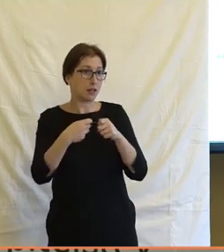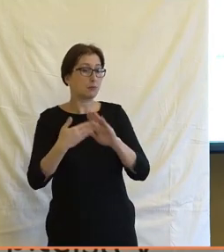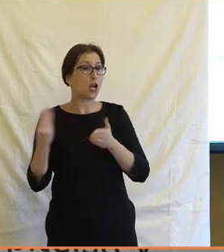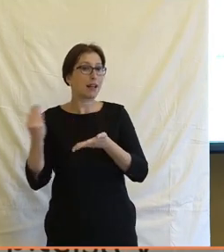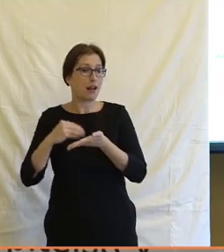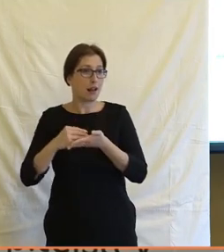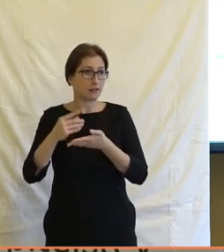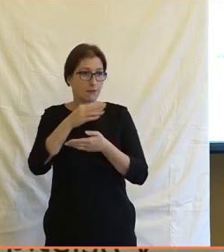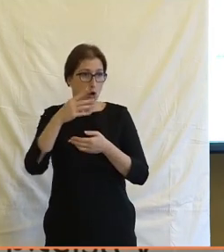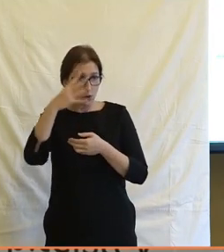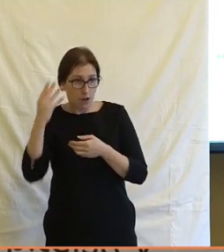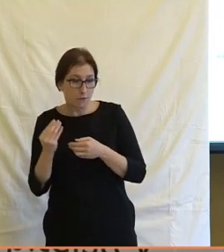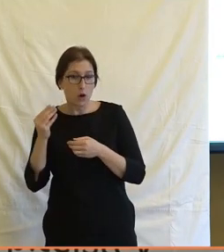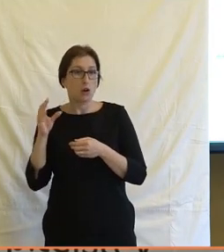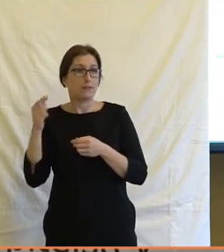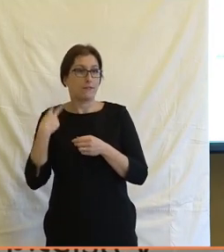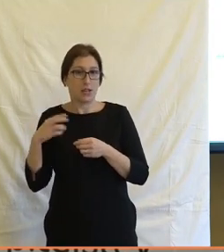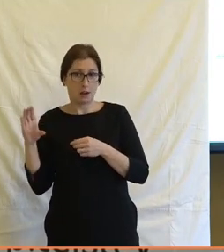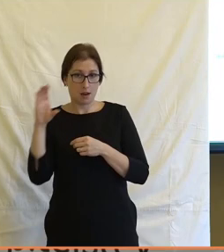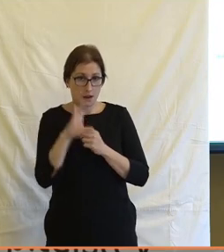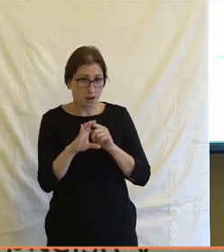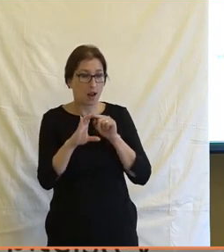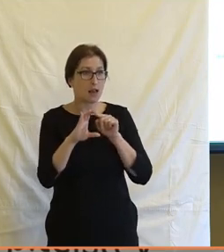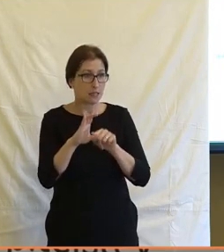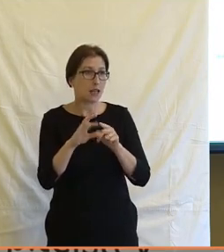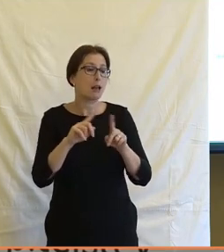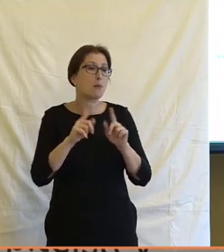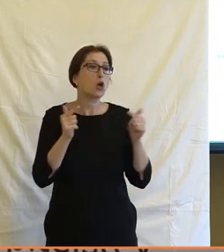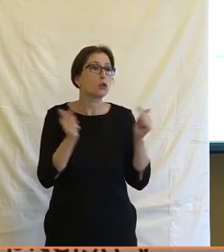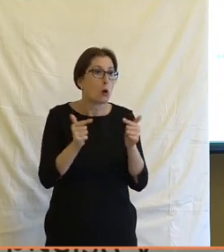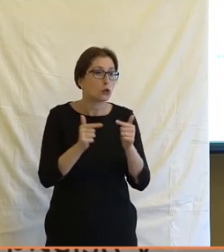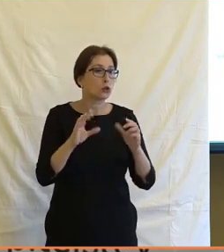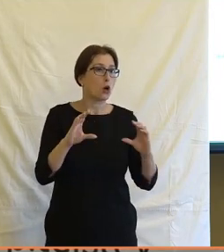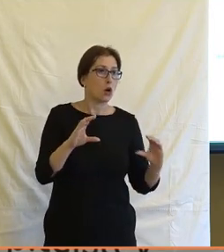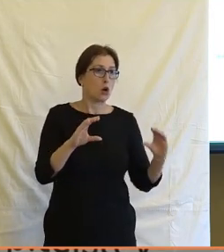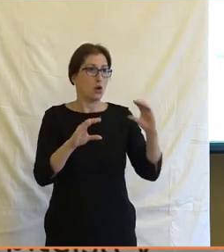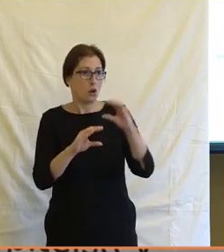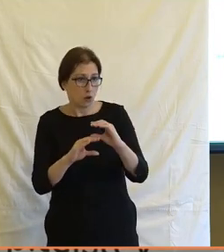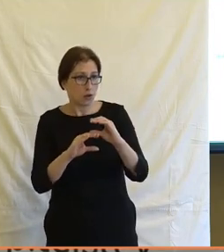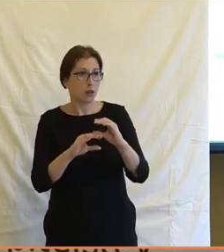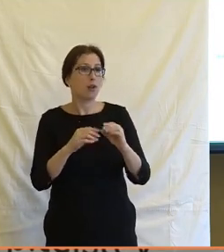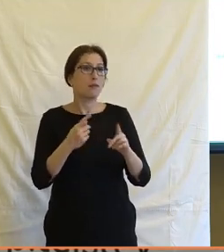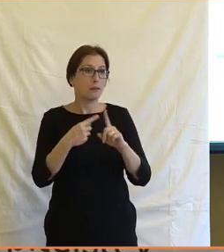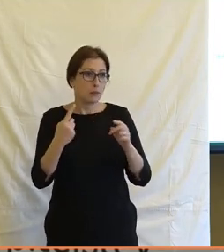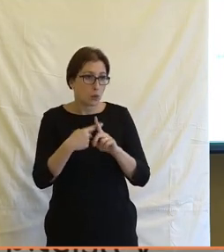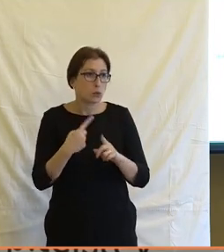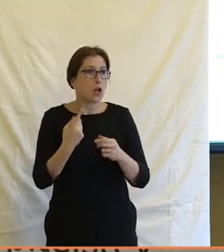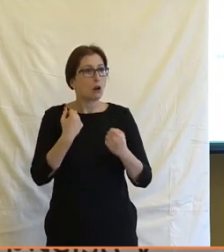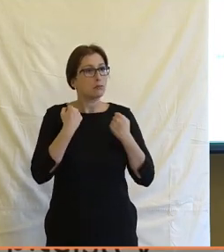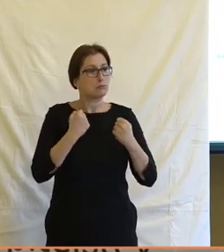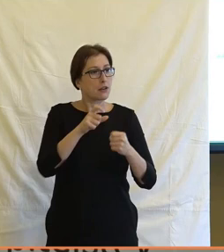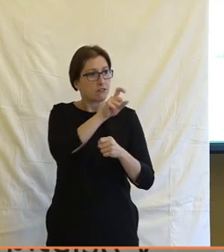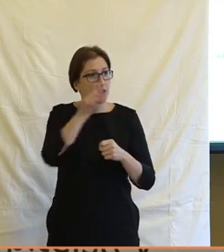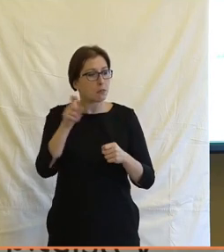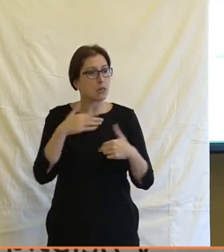nadace Vodafone, nebo který mají prostě řeknu nějakého sponzora, partnera, kterému to zapadá do jeho, řeknu, udržitelného